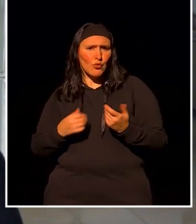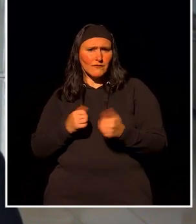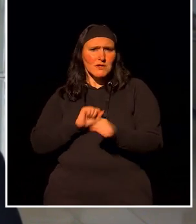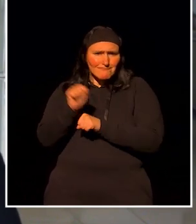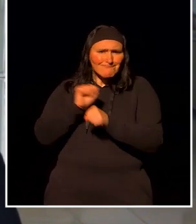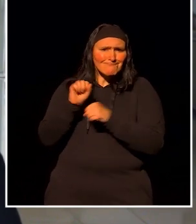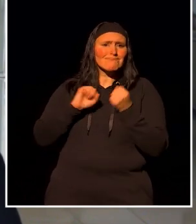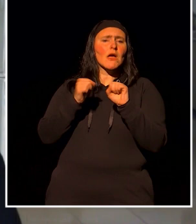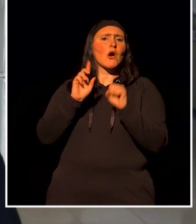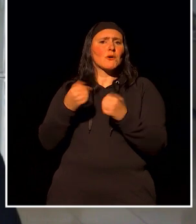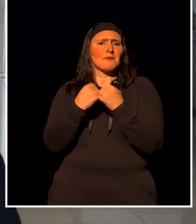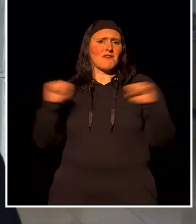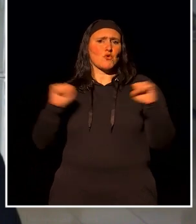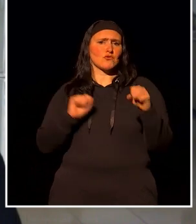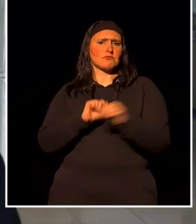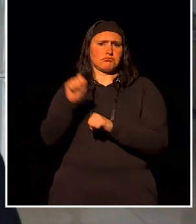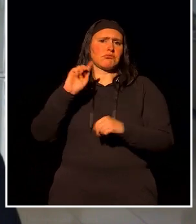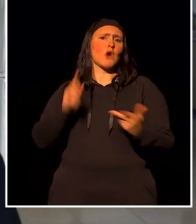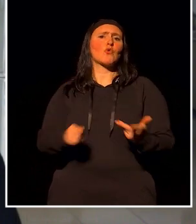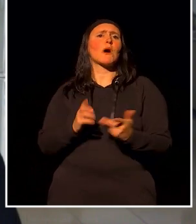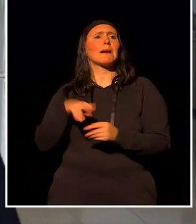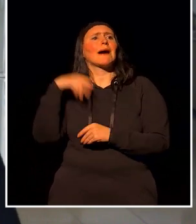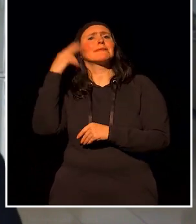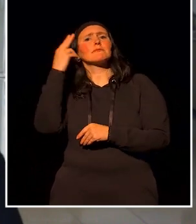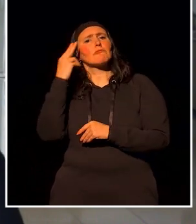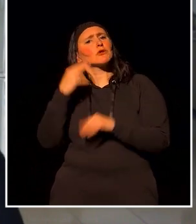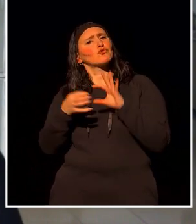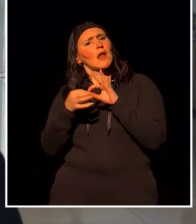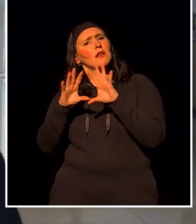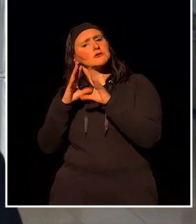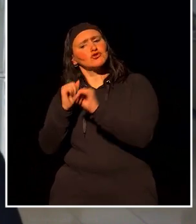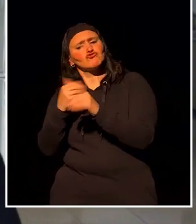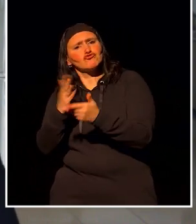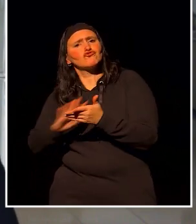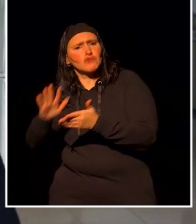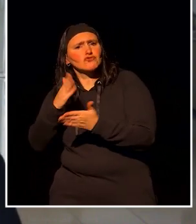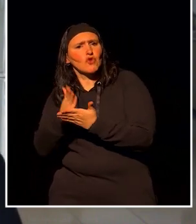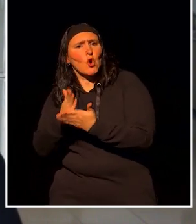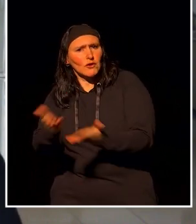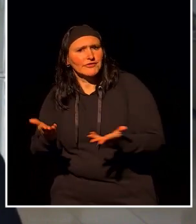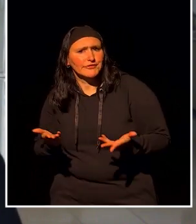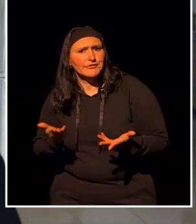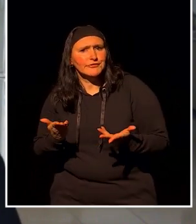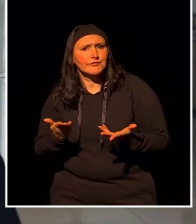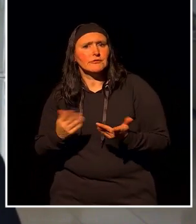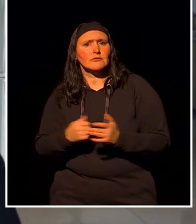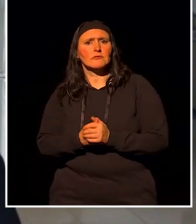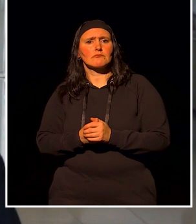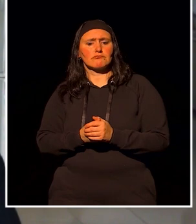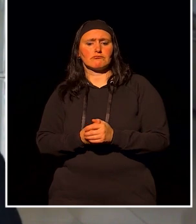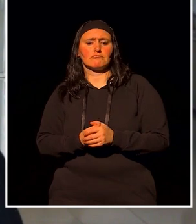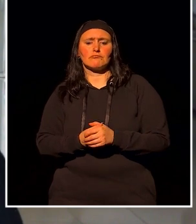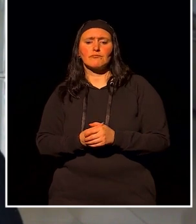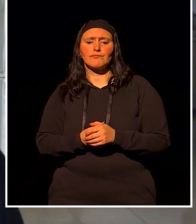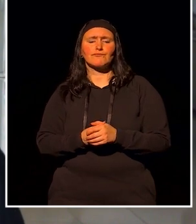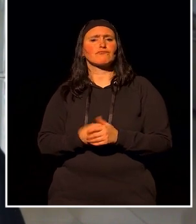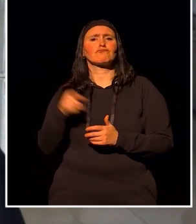Befreiungsbewegungen gewesen, sondern auch nationalistische Befreiungsbewegungen. Das heißt, die hatten das Ziel, Nation Building zu